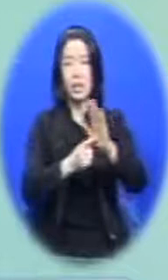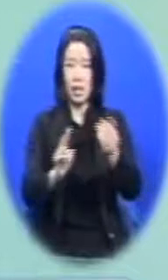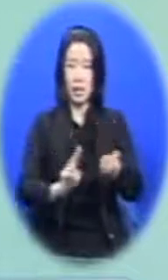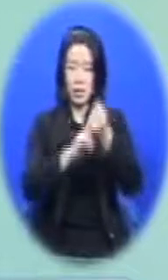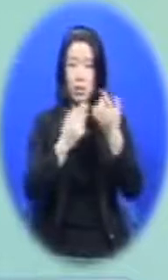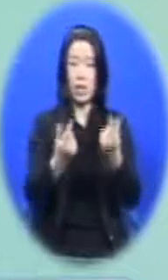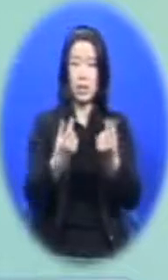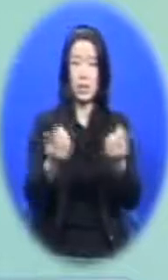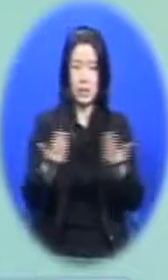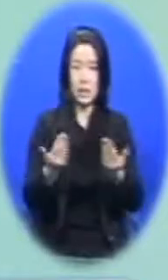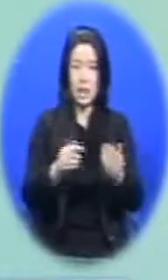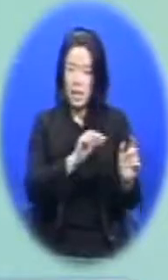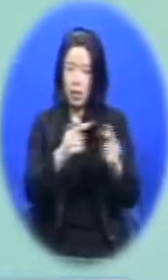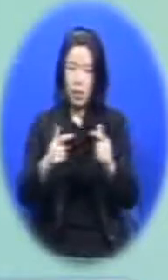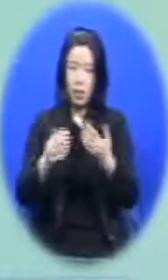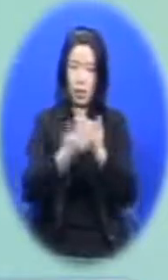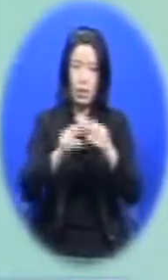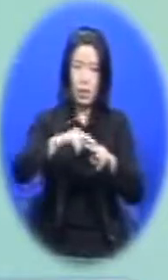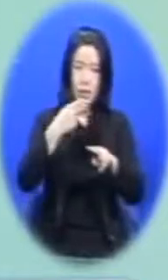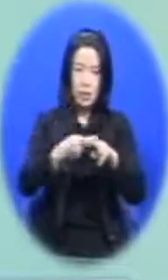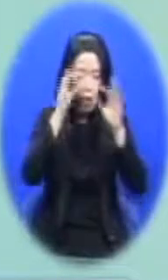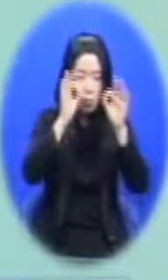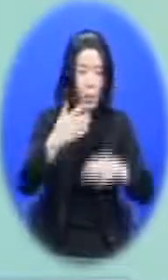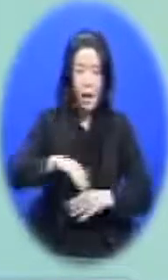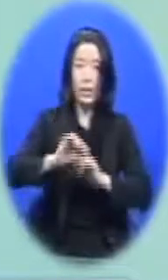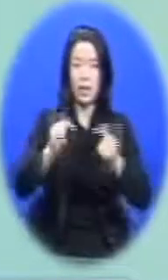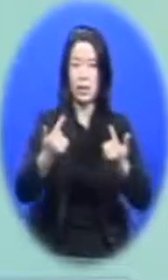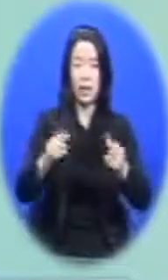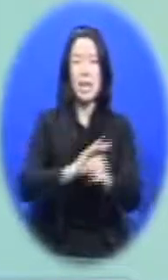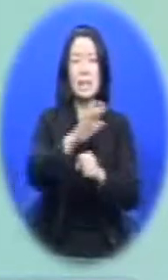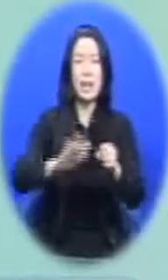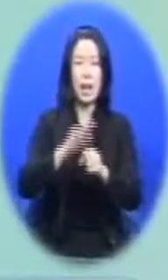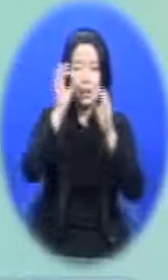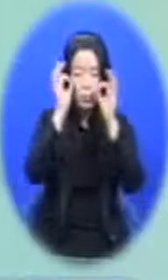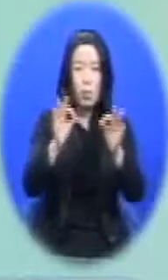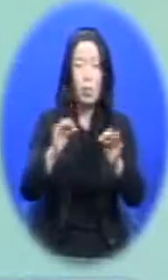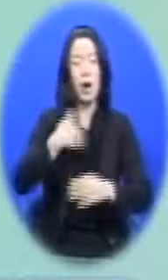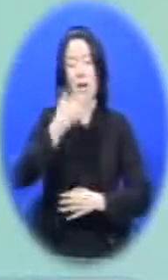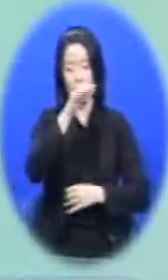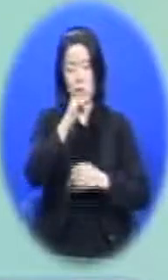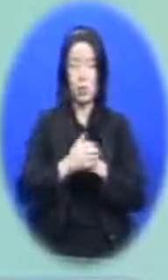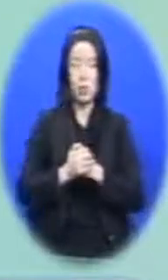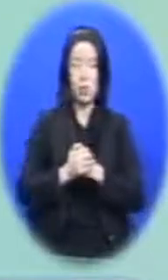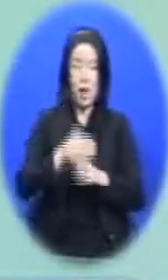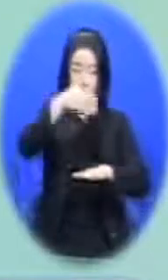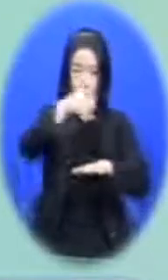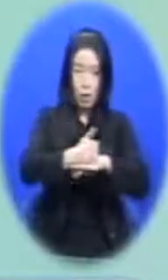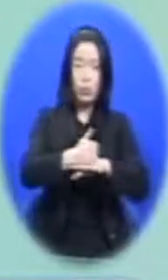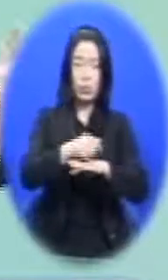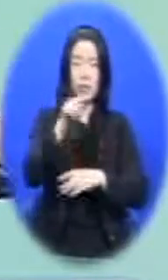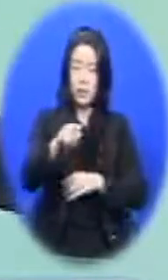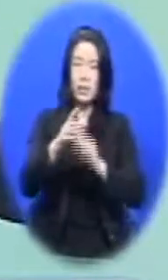기적과 같은 일들, 여러 은사들을 보고 아는 게 아니고 사랑을 보고 분별하는 겁니다. 결국은 그래서